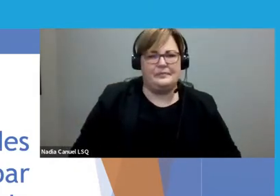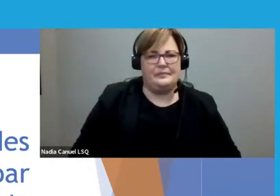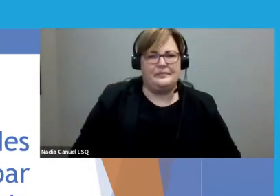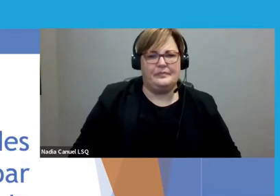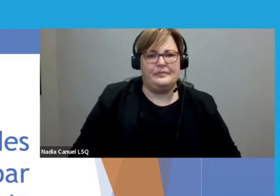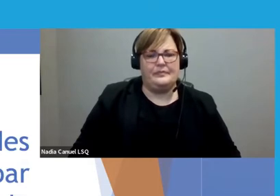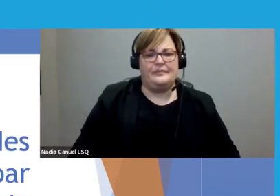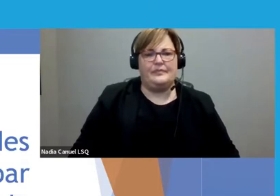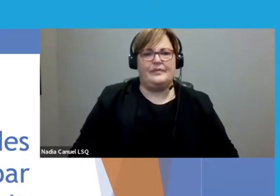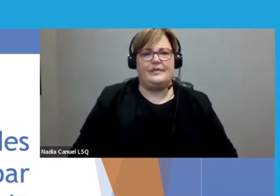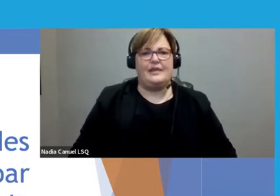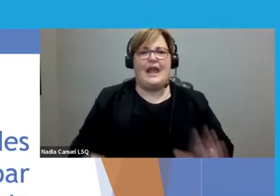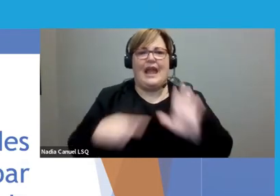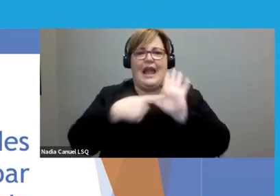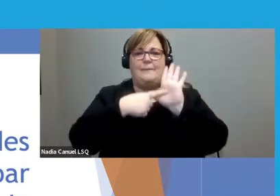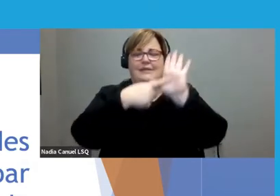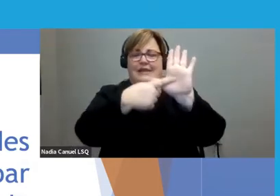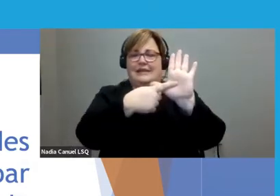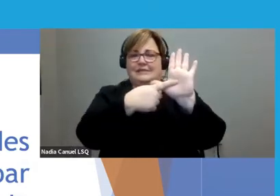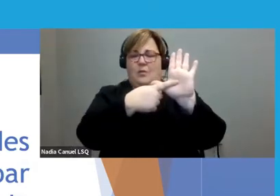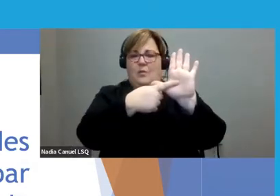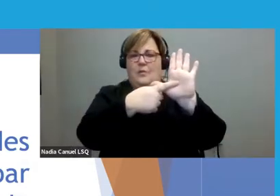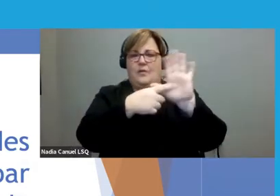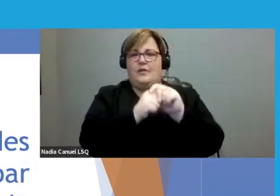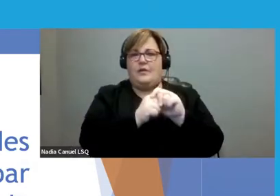Donc, l'interprétation.